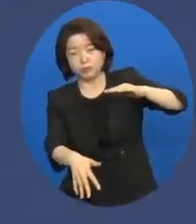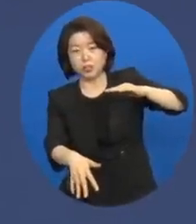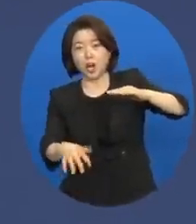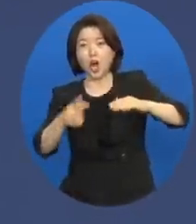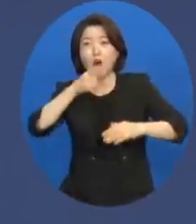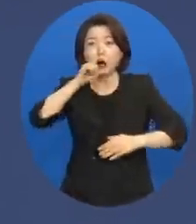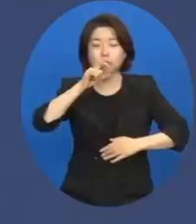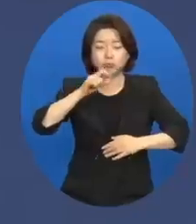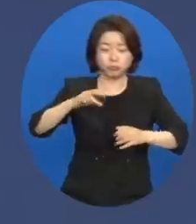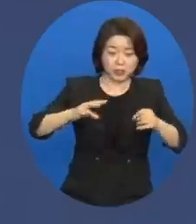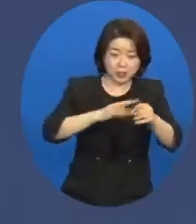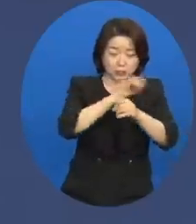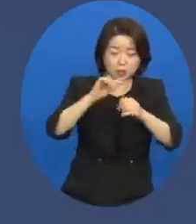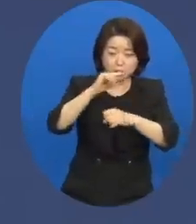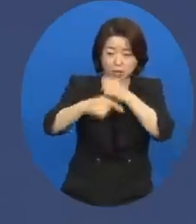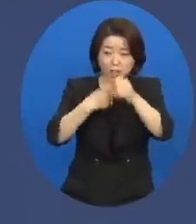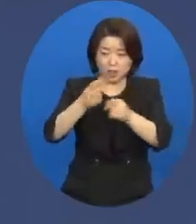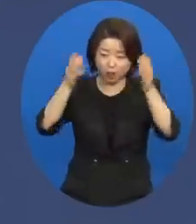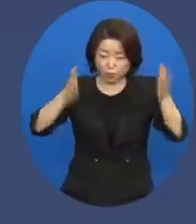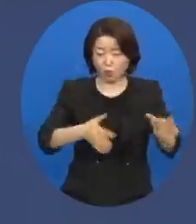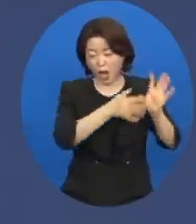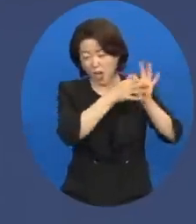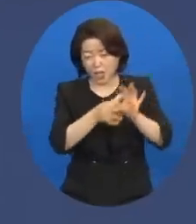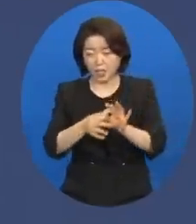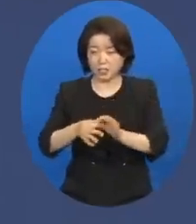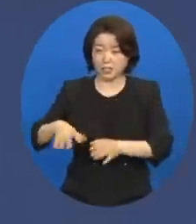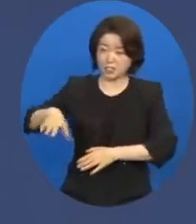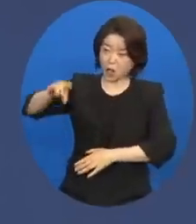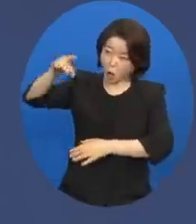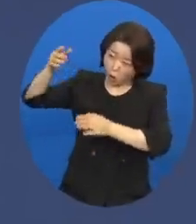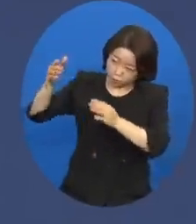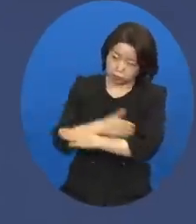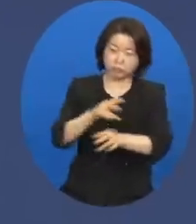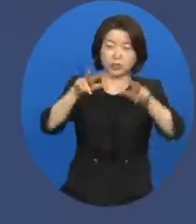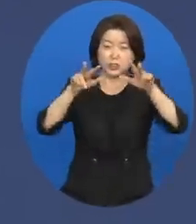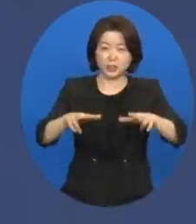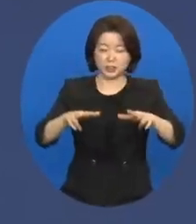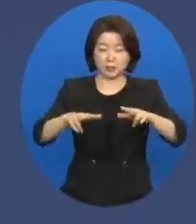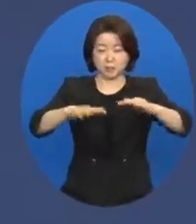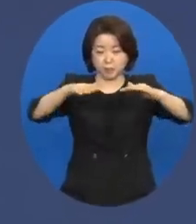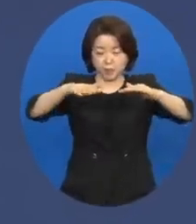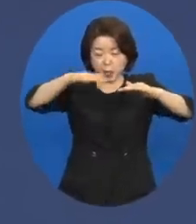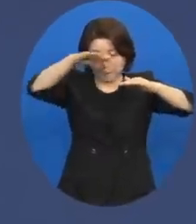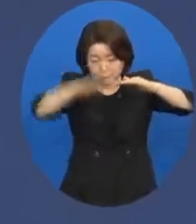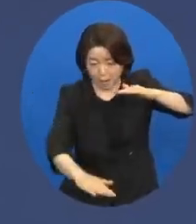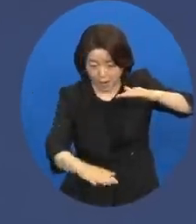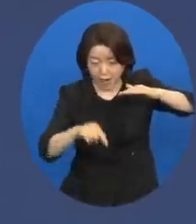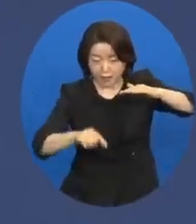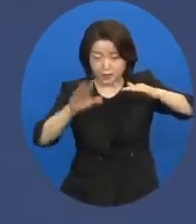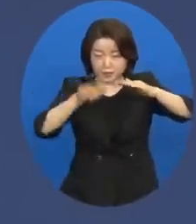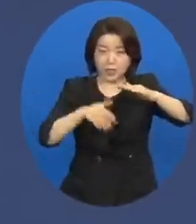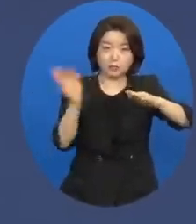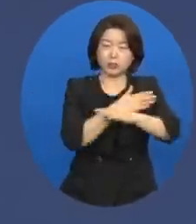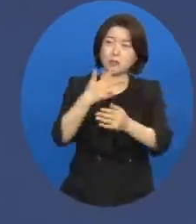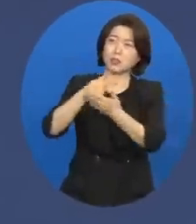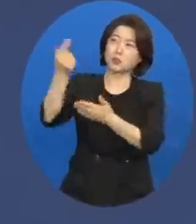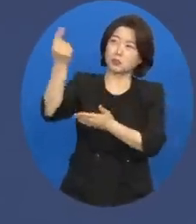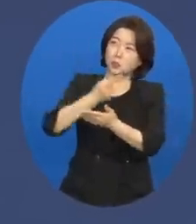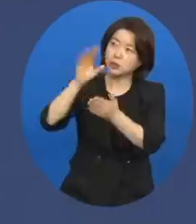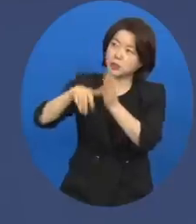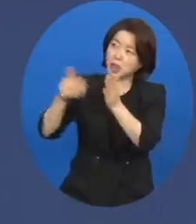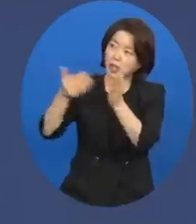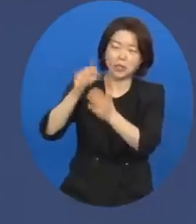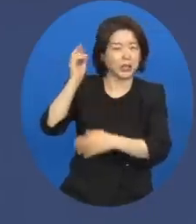24시간 365일 그냥 태초일에 지금 그때 꺼진 그때부터 아마 주님 오실 때까지 특별하지 않는